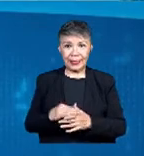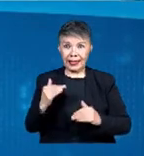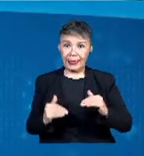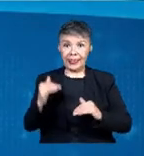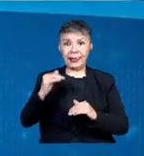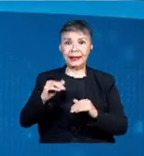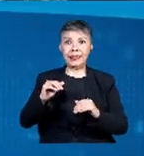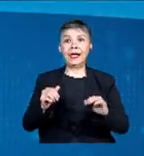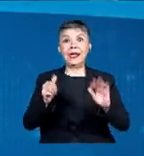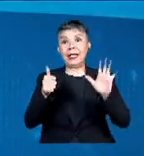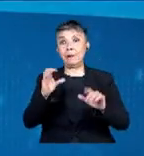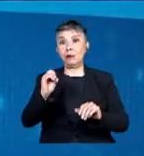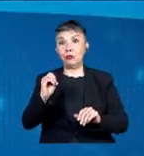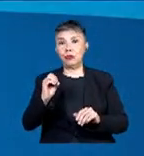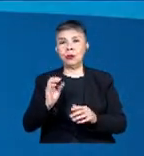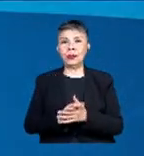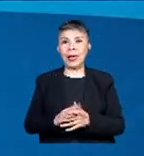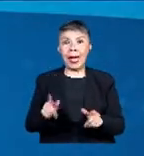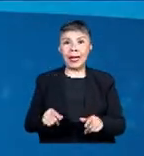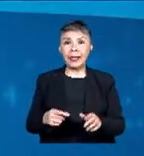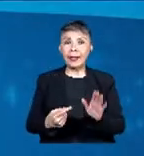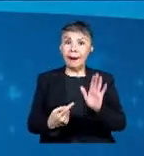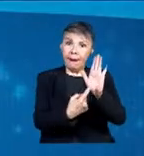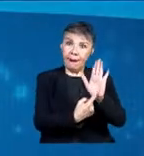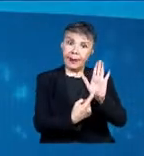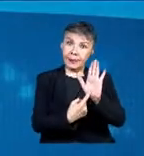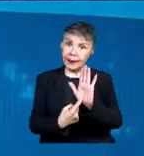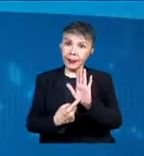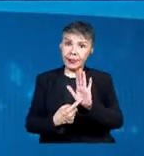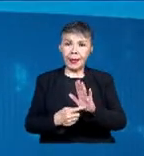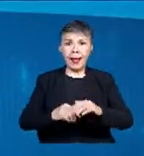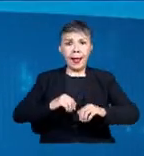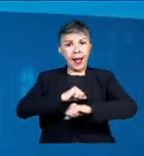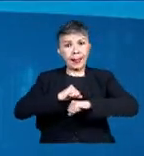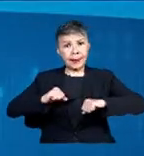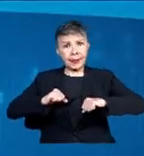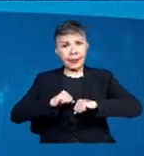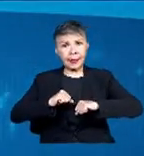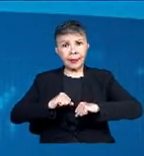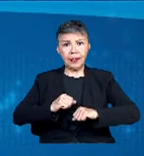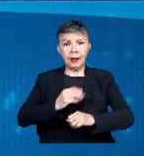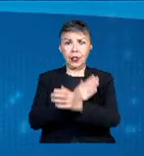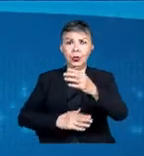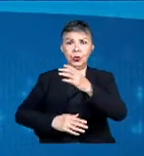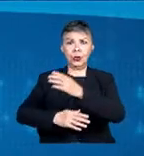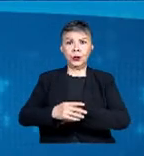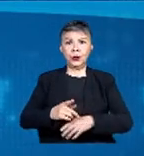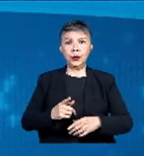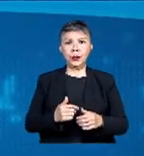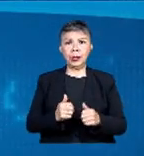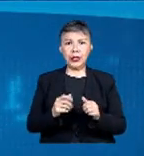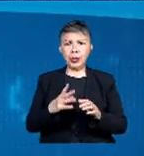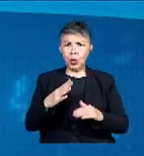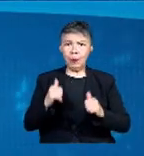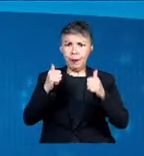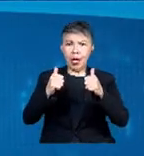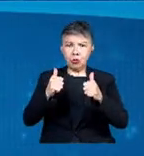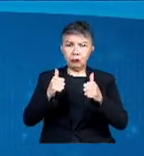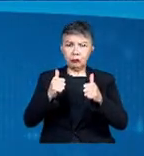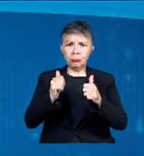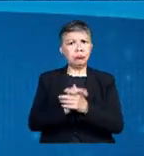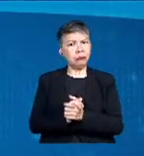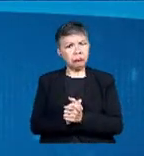peringkat 60 naiknya, ternyata apa yang dihasilkan oleh atlet-atlet Paralimpiade kita lebih dari